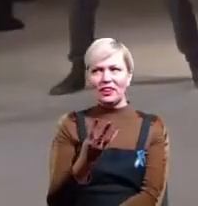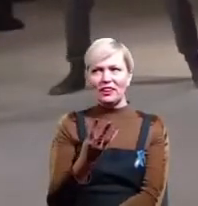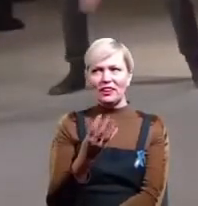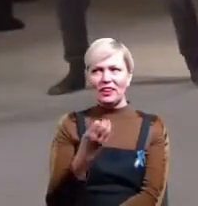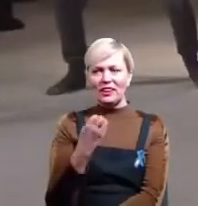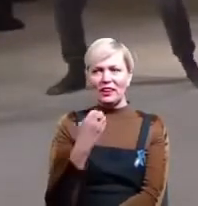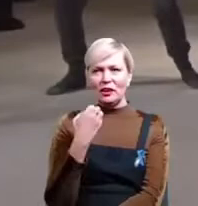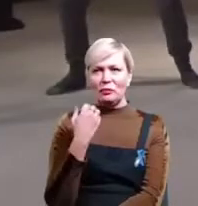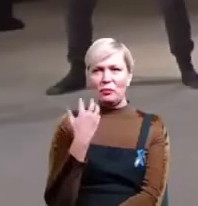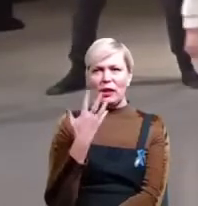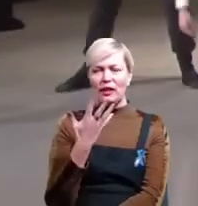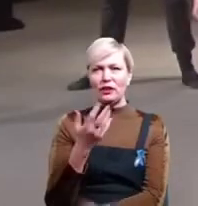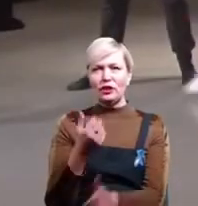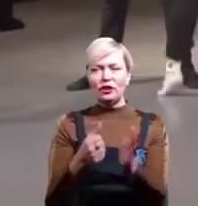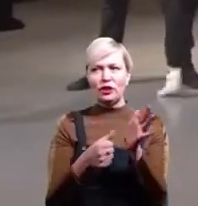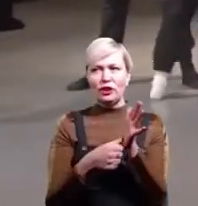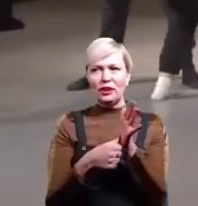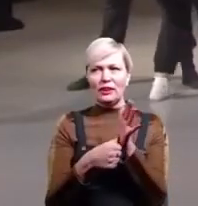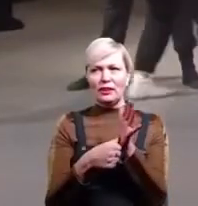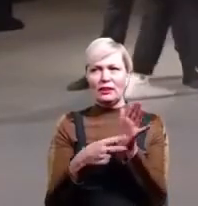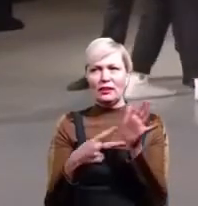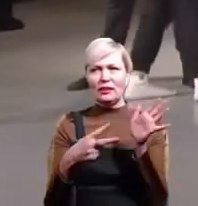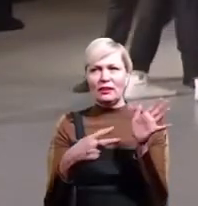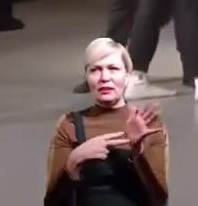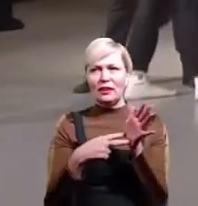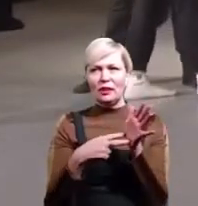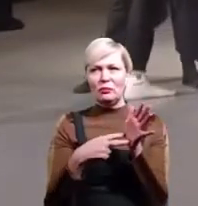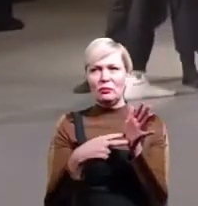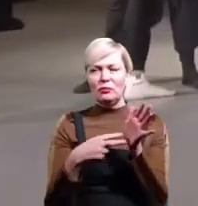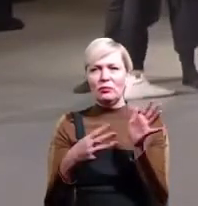четыре, пять, шесть,